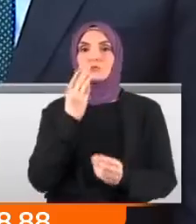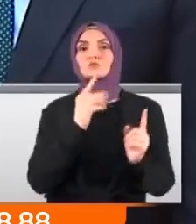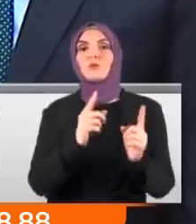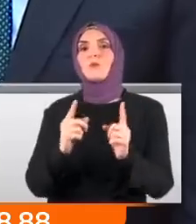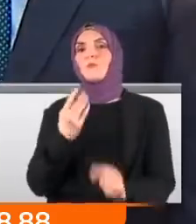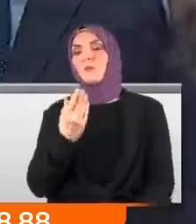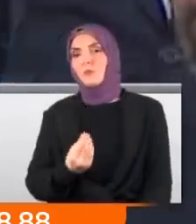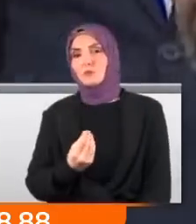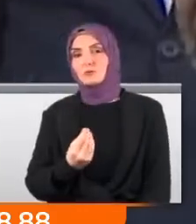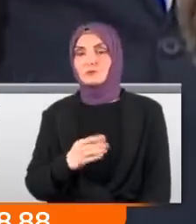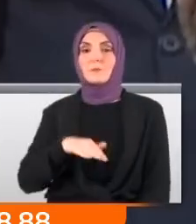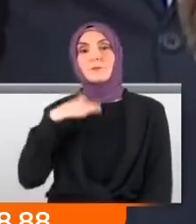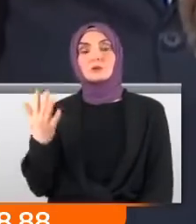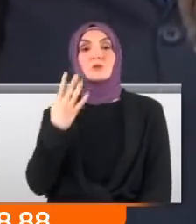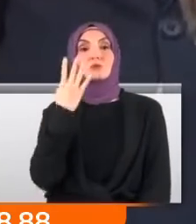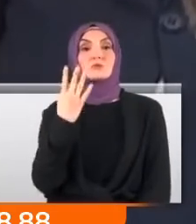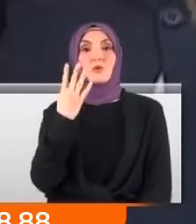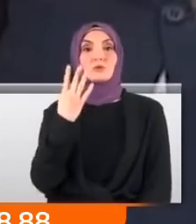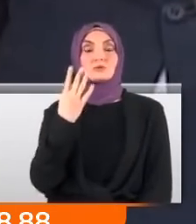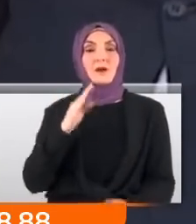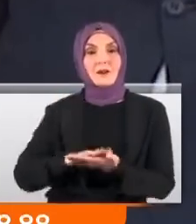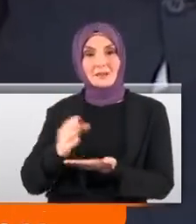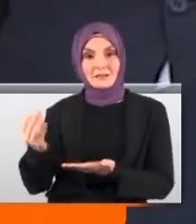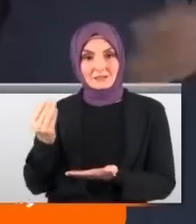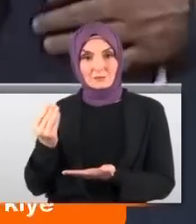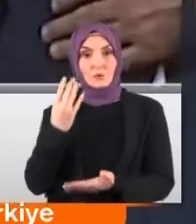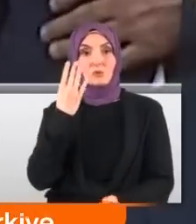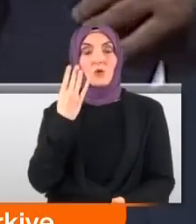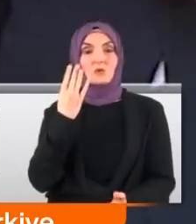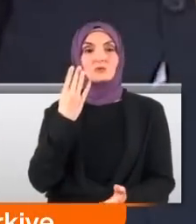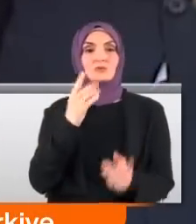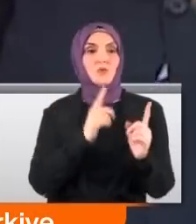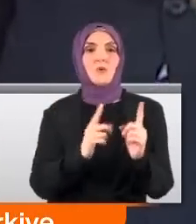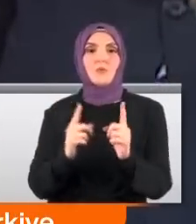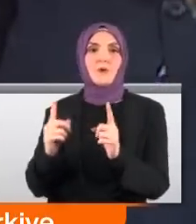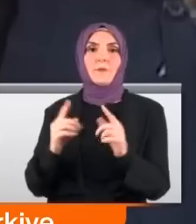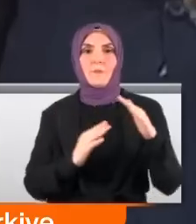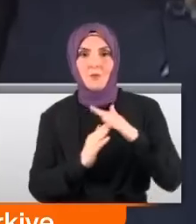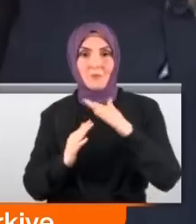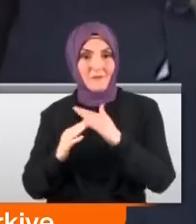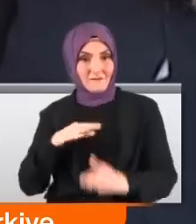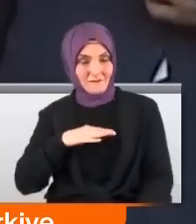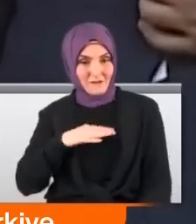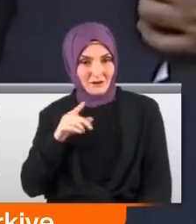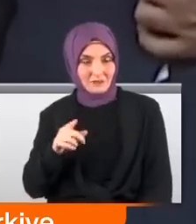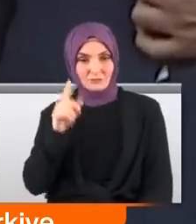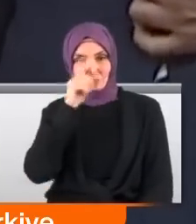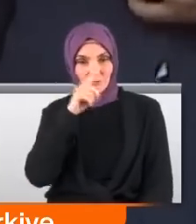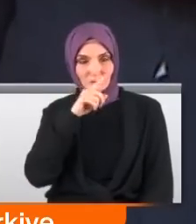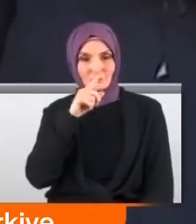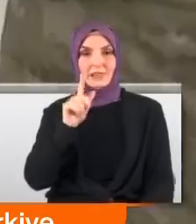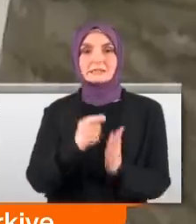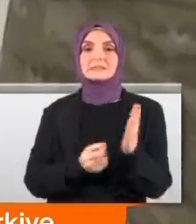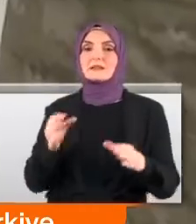dönem aralıklı da olsa 4 dönem yaptığı için, 10 arkadaşımız da yine aralıklı da olsa 5 dönem yaptığı için listelerde